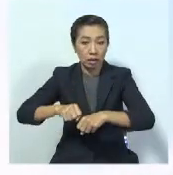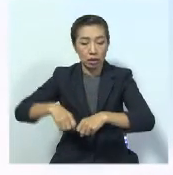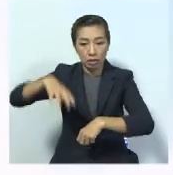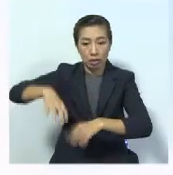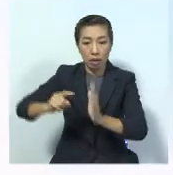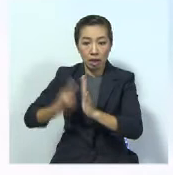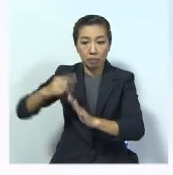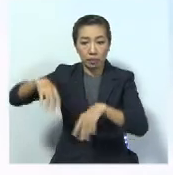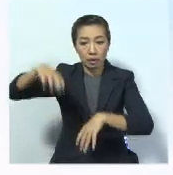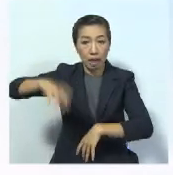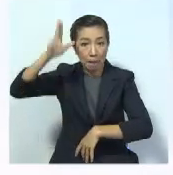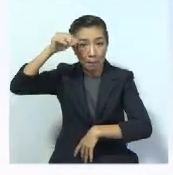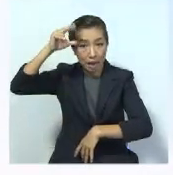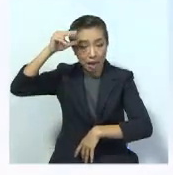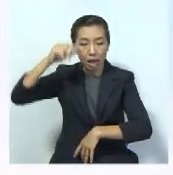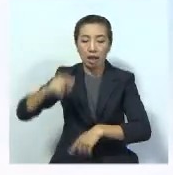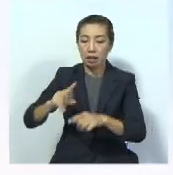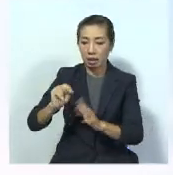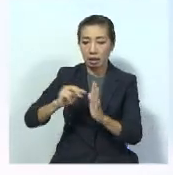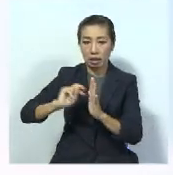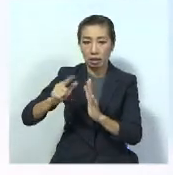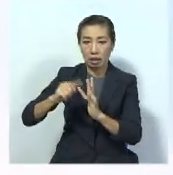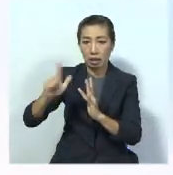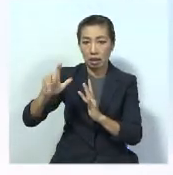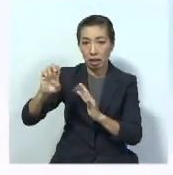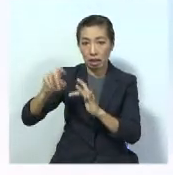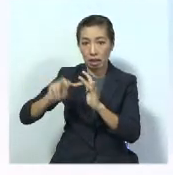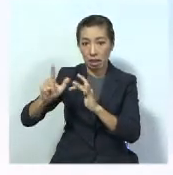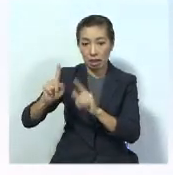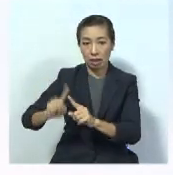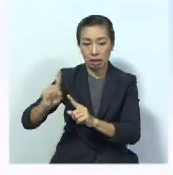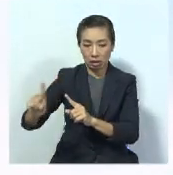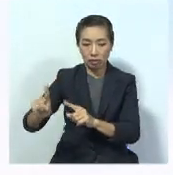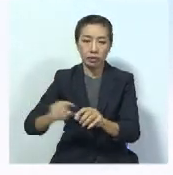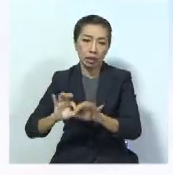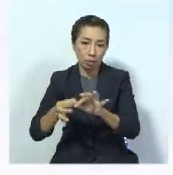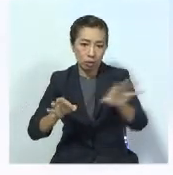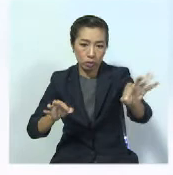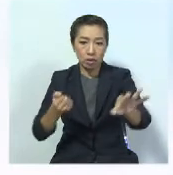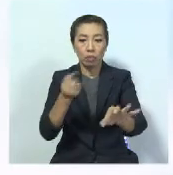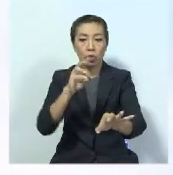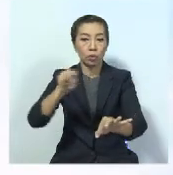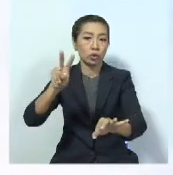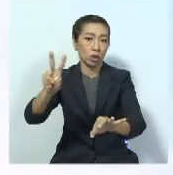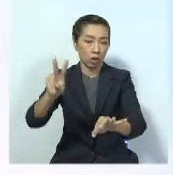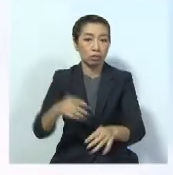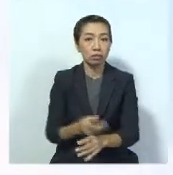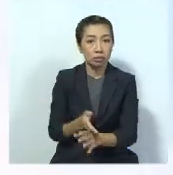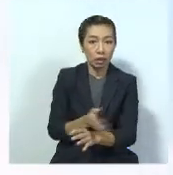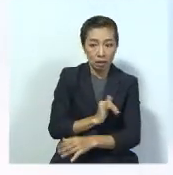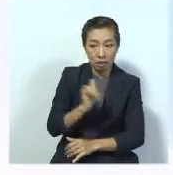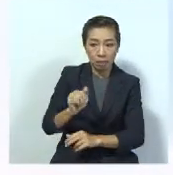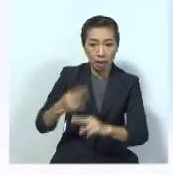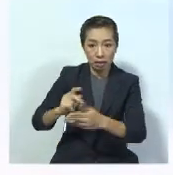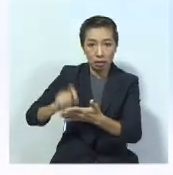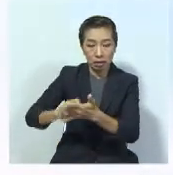ม้านางเลิ้ง1จุดนี้ระยะทาง 16.2 กิโลเมตรนะคะลงทะเบียนรายงานตัวได้ตั้งแต่เวล